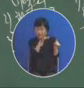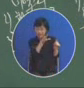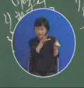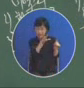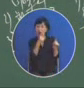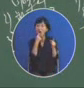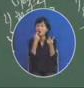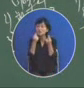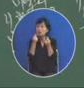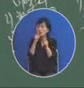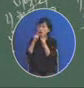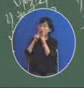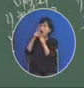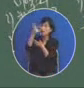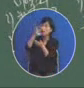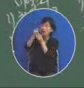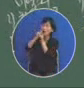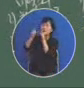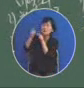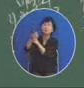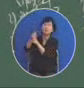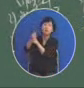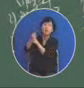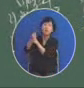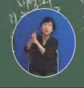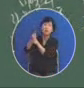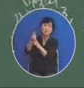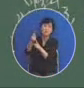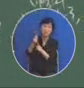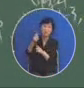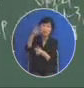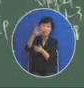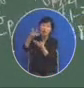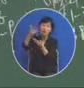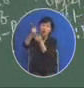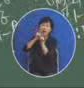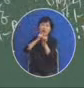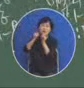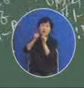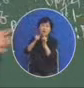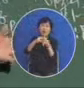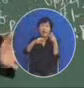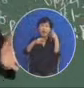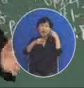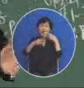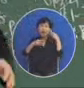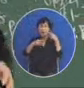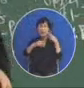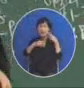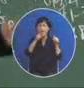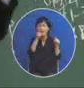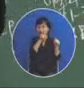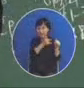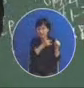came upon Isaiah. 여호와의 말씀이 예레미야에게. The word of the Lord came 그렇죠. to